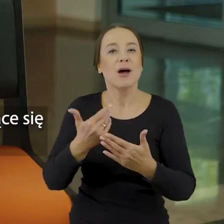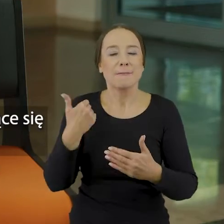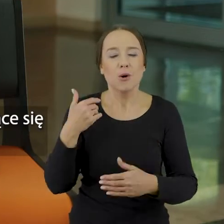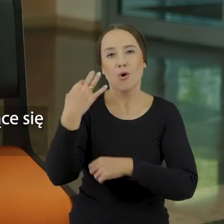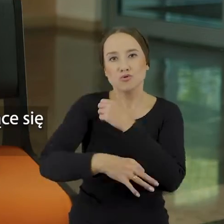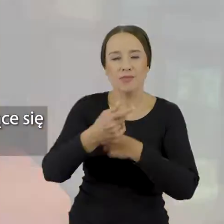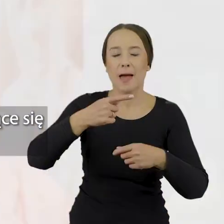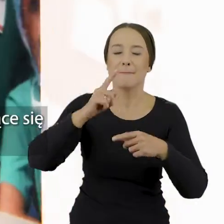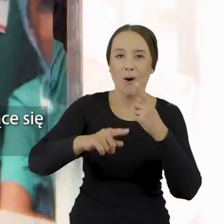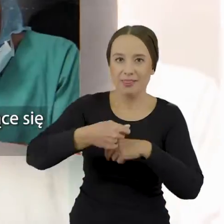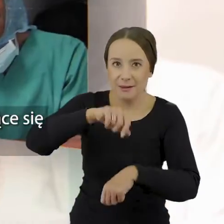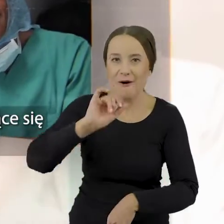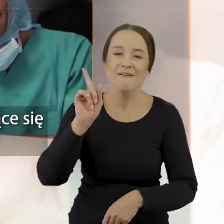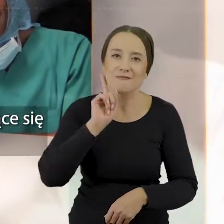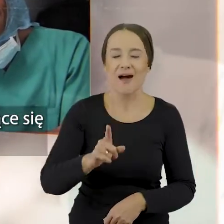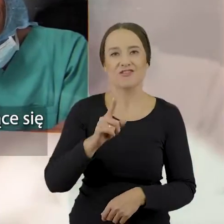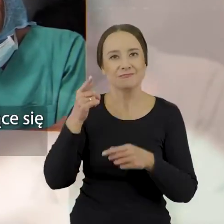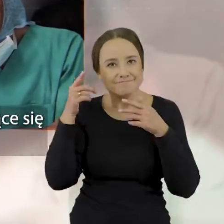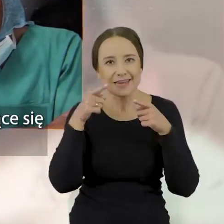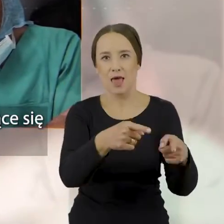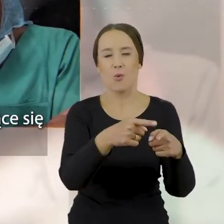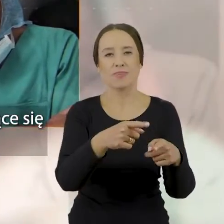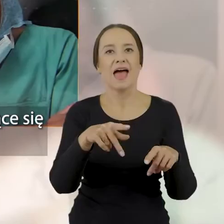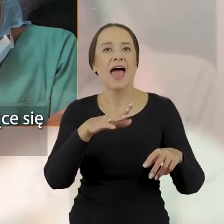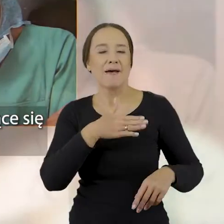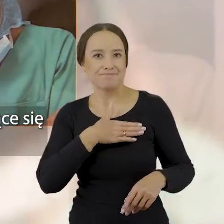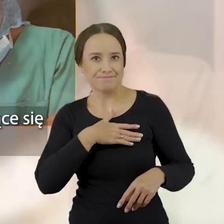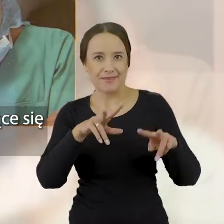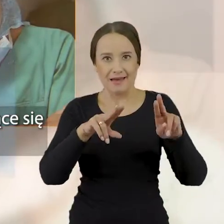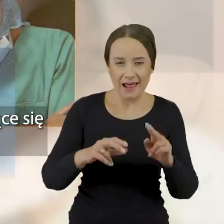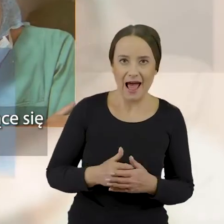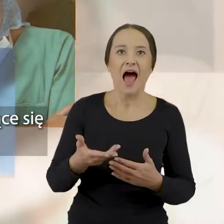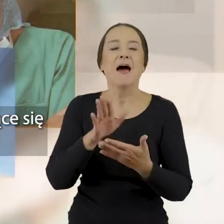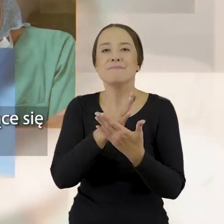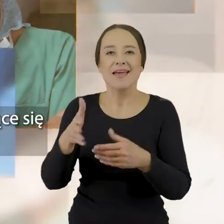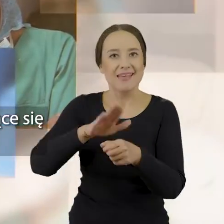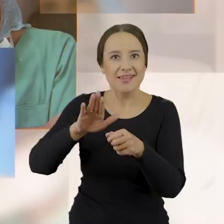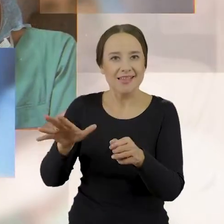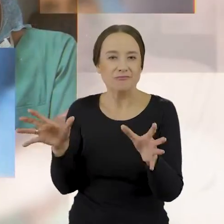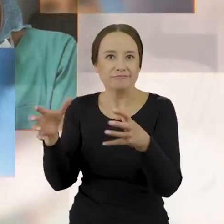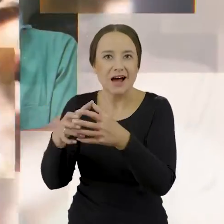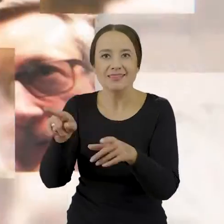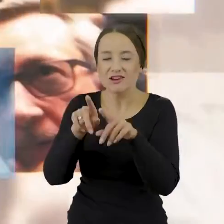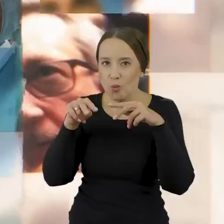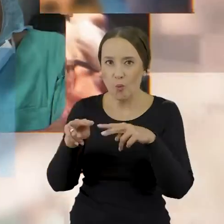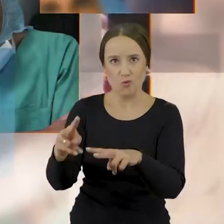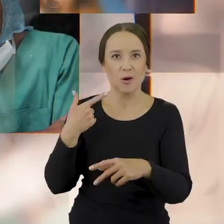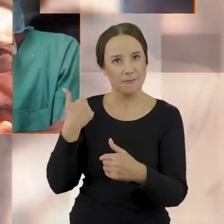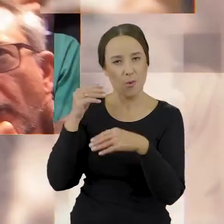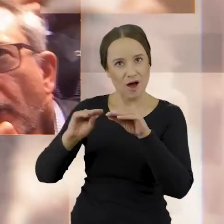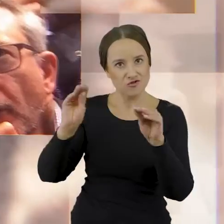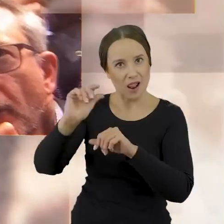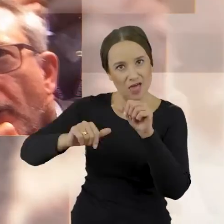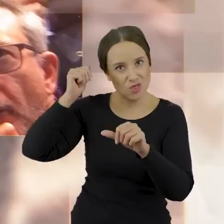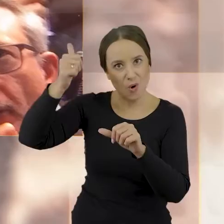Zrobiłam takie studia podyplomowe właśnie specjalizujące się w raku piersi z kolegami w gremium takim międzynarodowym to że brałam też udział w